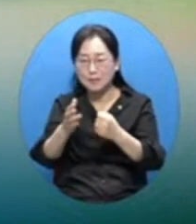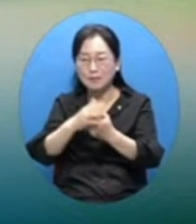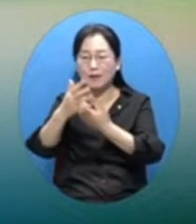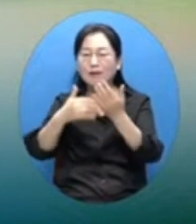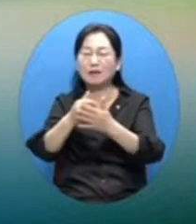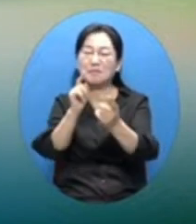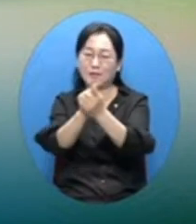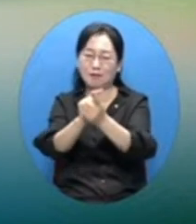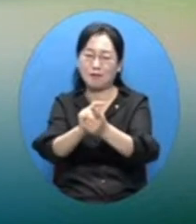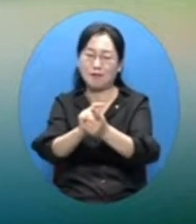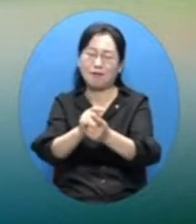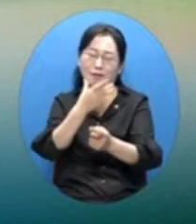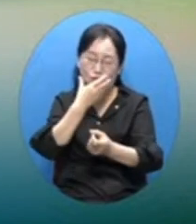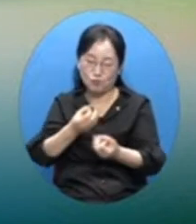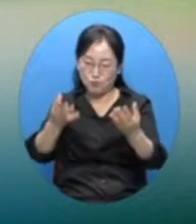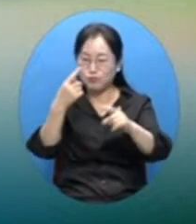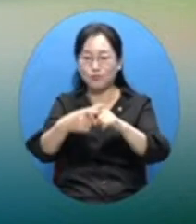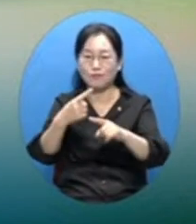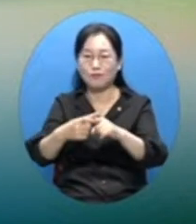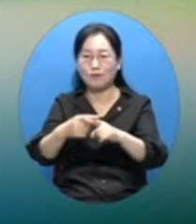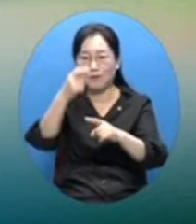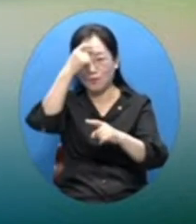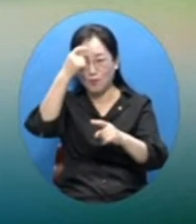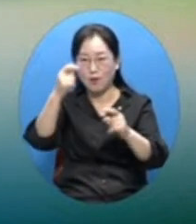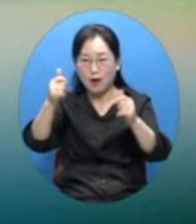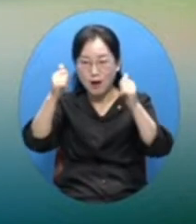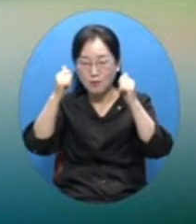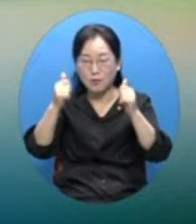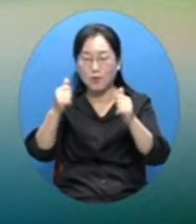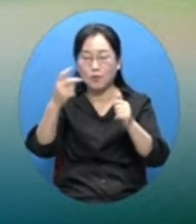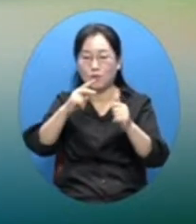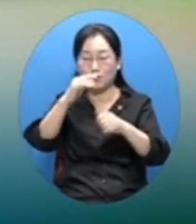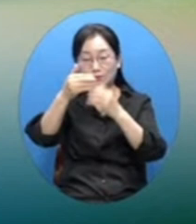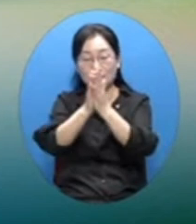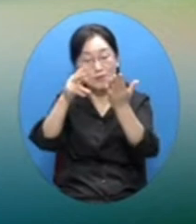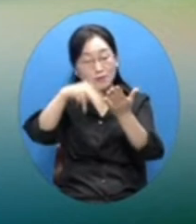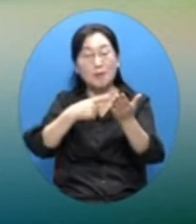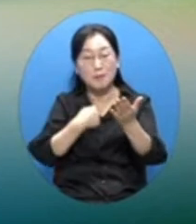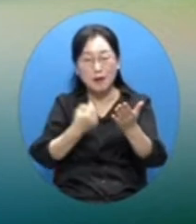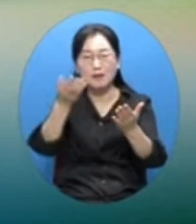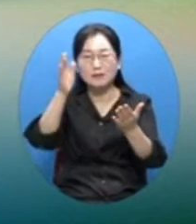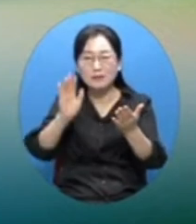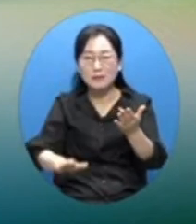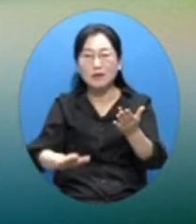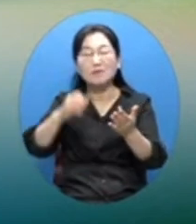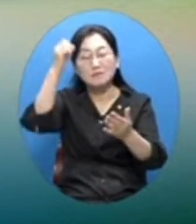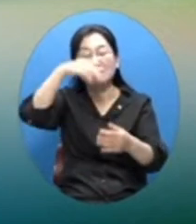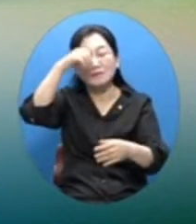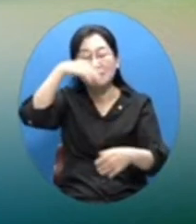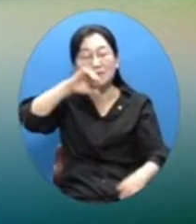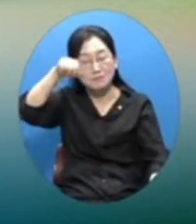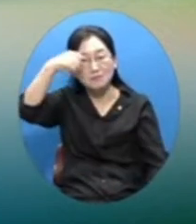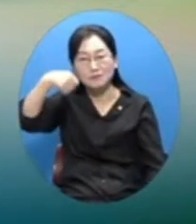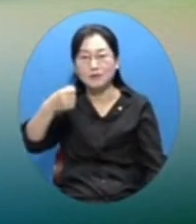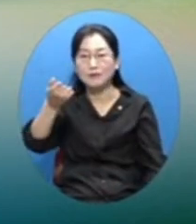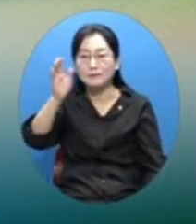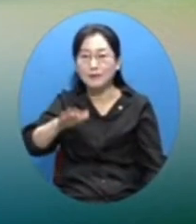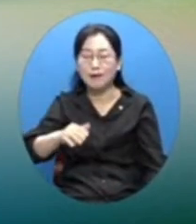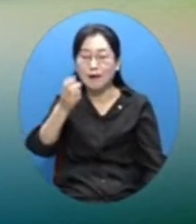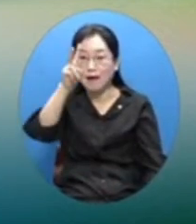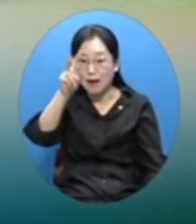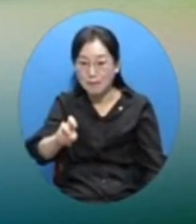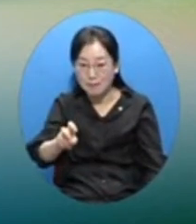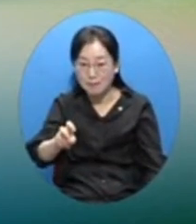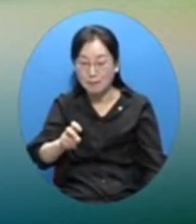차라리 축복이었습니다. 기독교 학교도 나왔고 성경을 접한 적도 있었지만 수박 겉핥기에 불과했습니다. 그런데 암을 통해 철저히